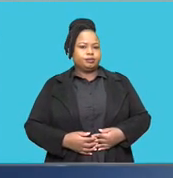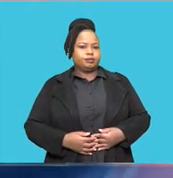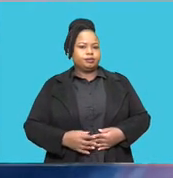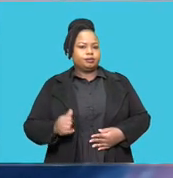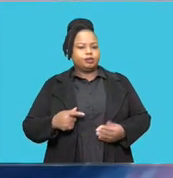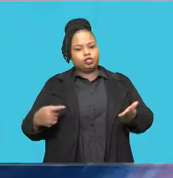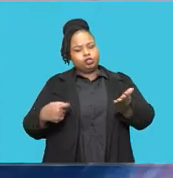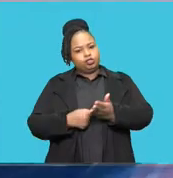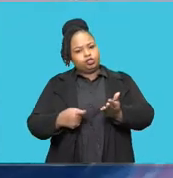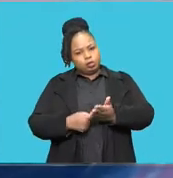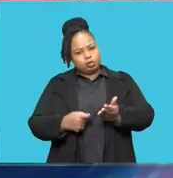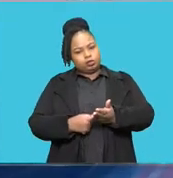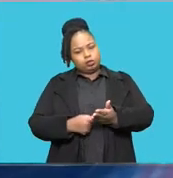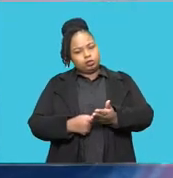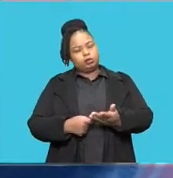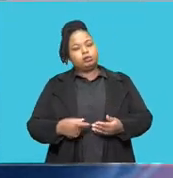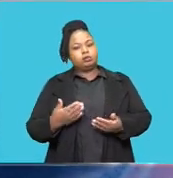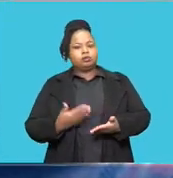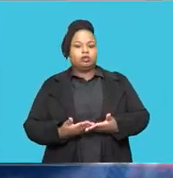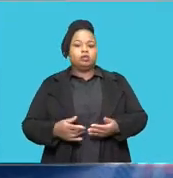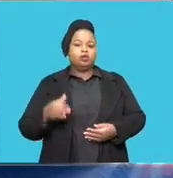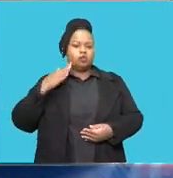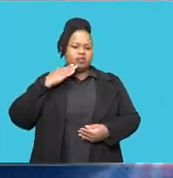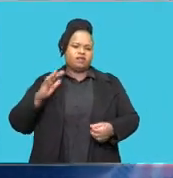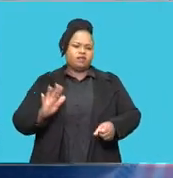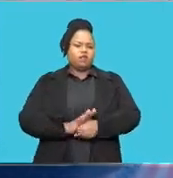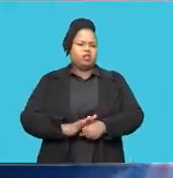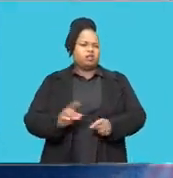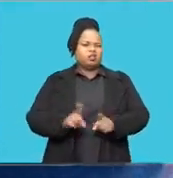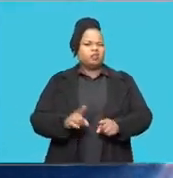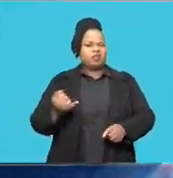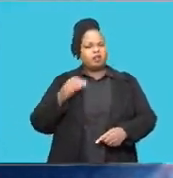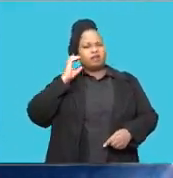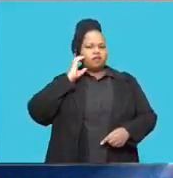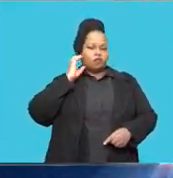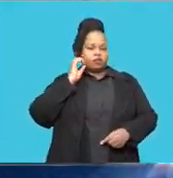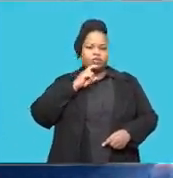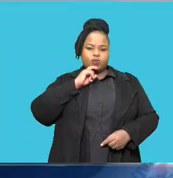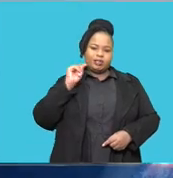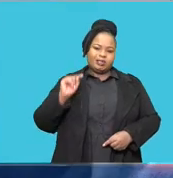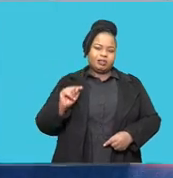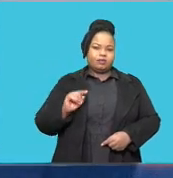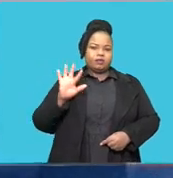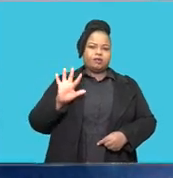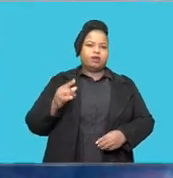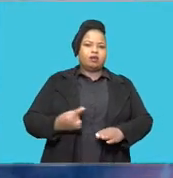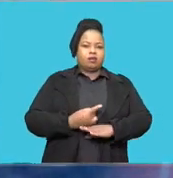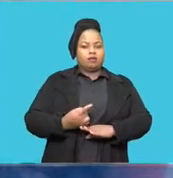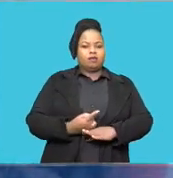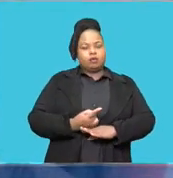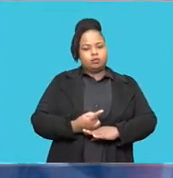We are charging a machine or corner. But we charge, we are challenging a phone. Then you are saving this for